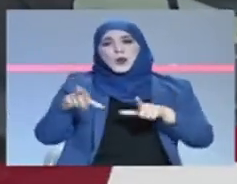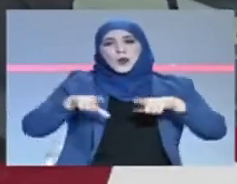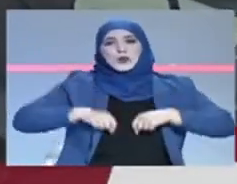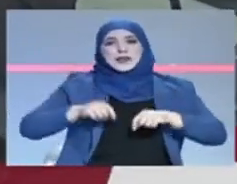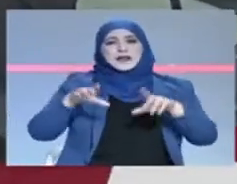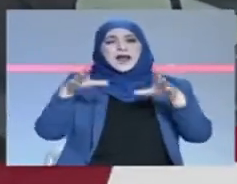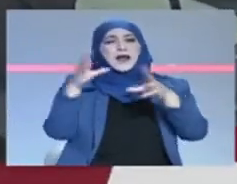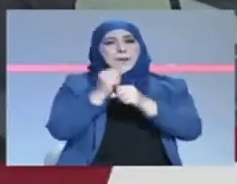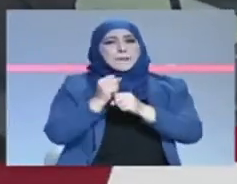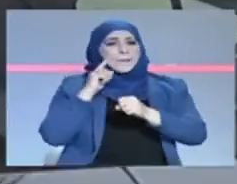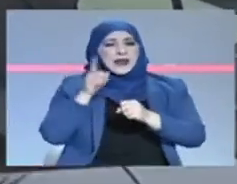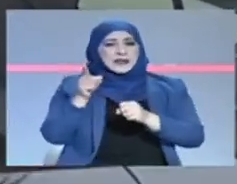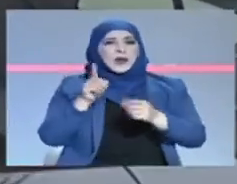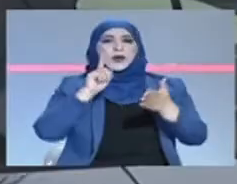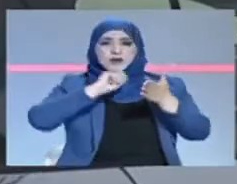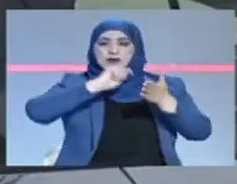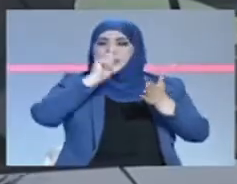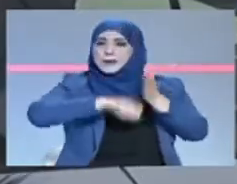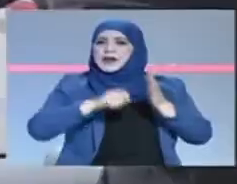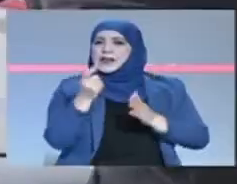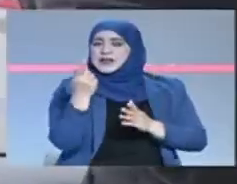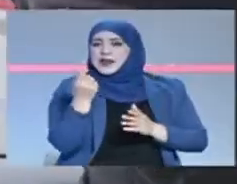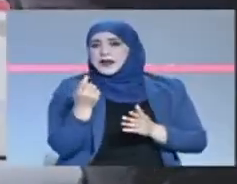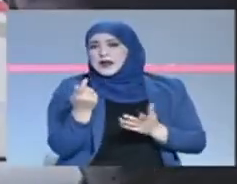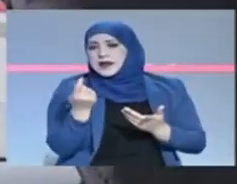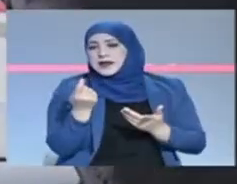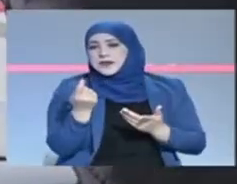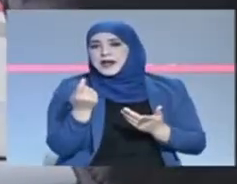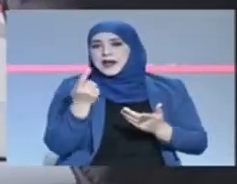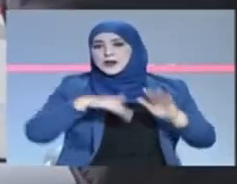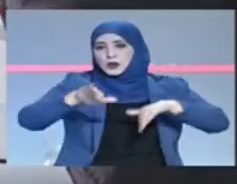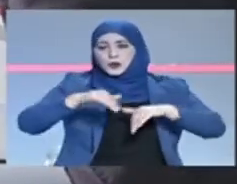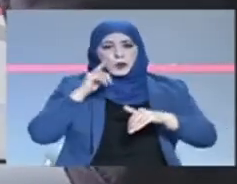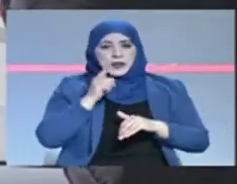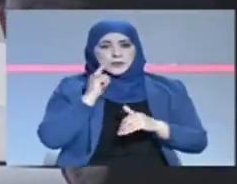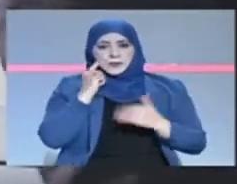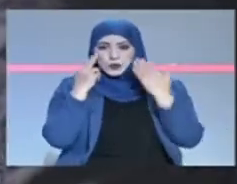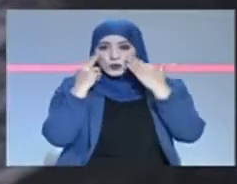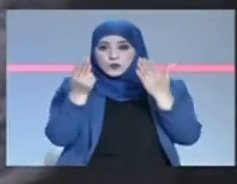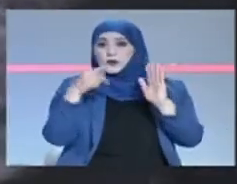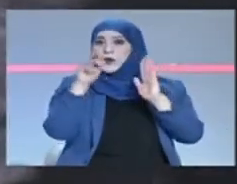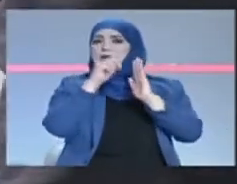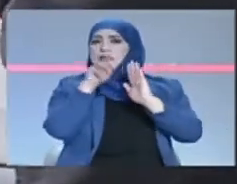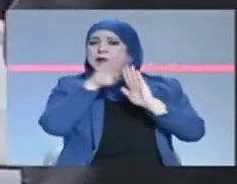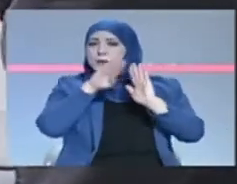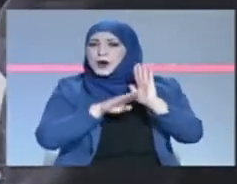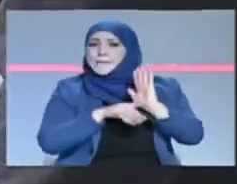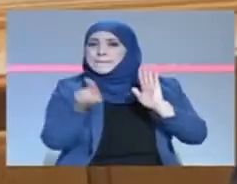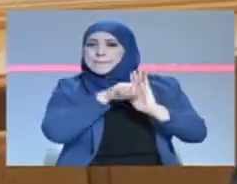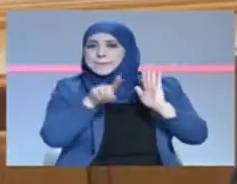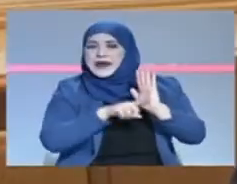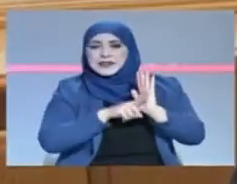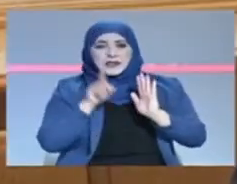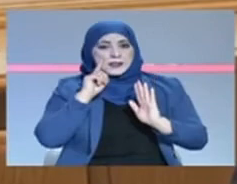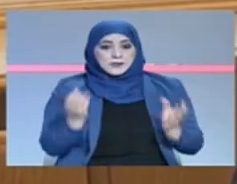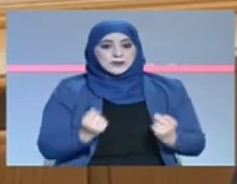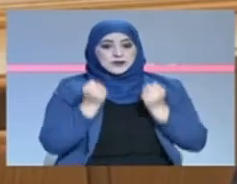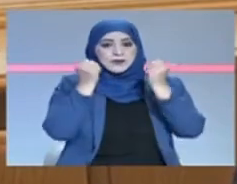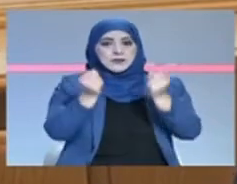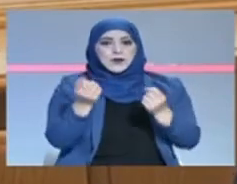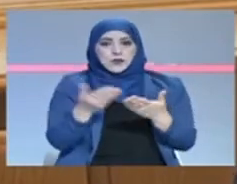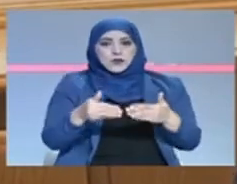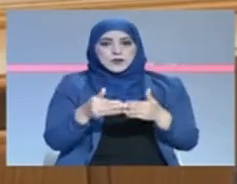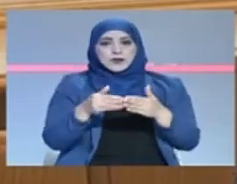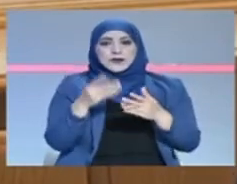علما وأن عندنا 12 فريق يخدموا على كامل الجمهورية. ما يلاحظ في نسبة التجاوزات وما يلاحظ في المجهود المبذول في الغرض، أنه